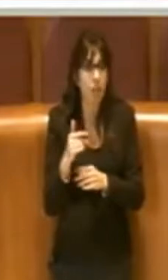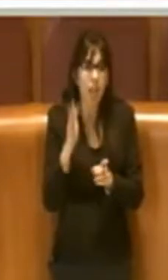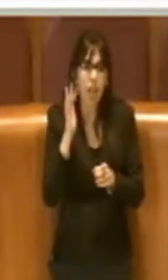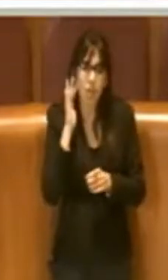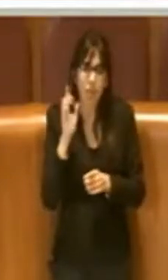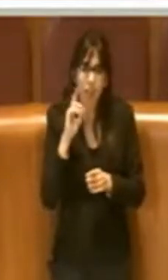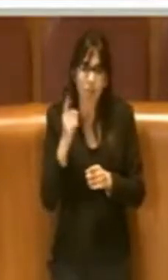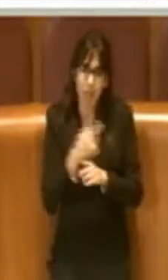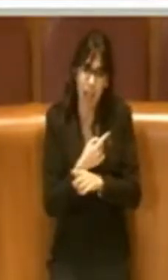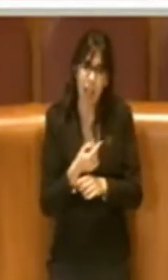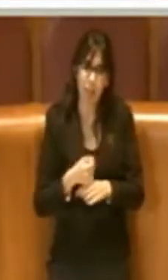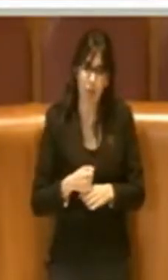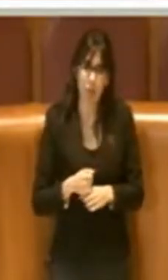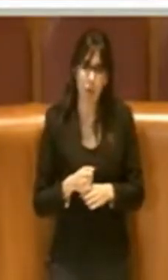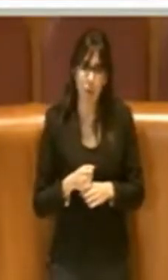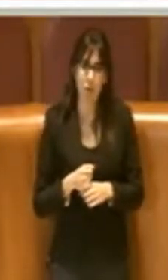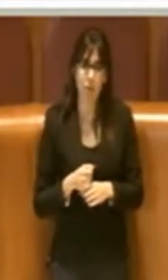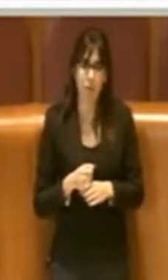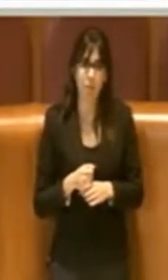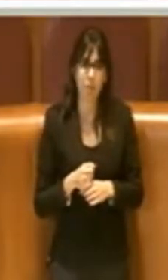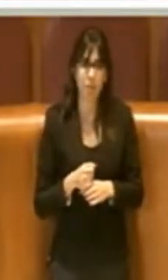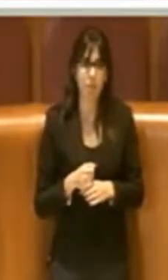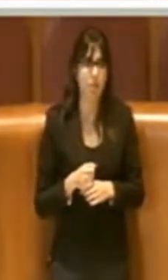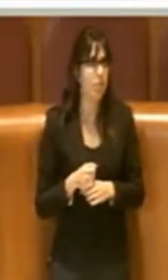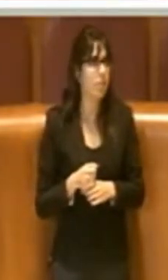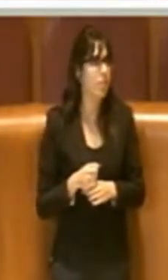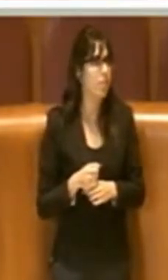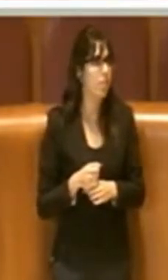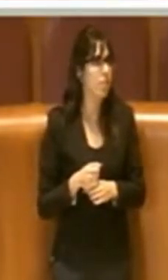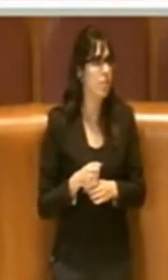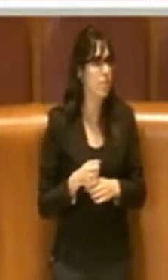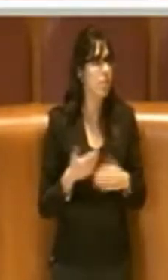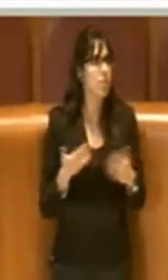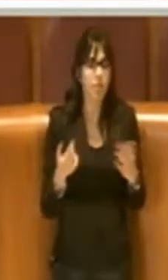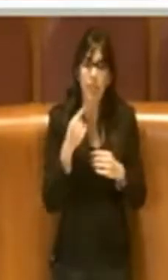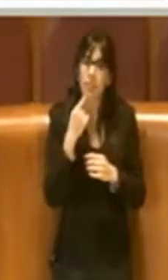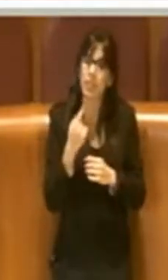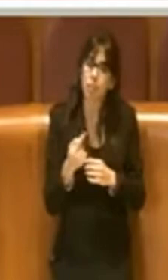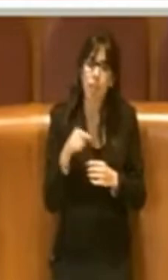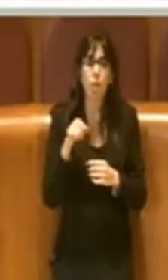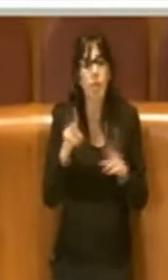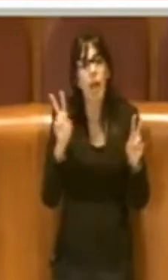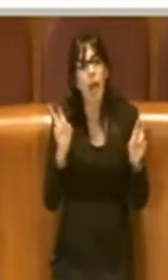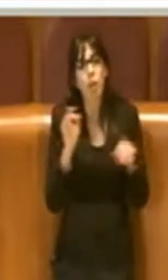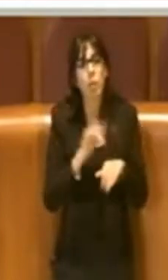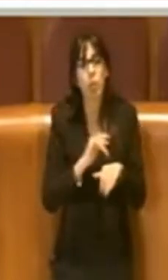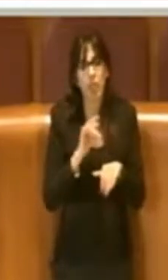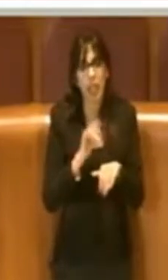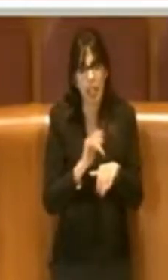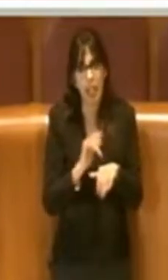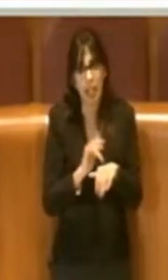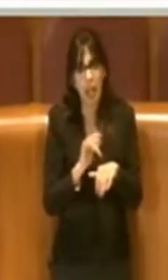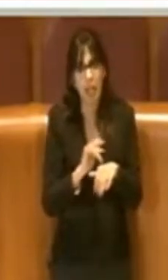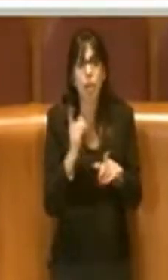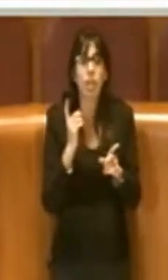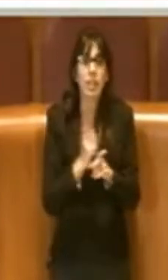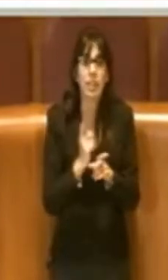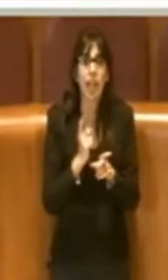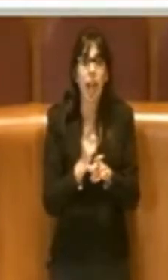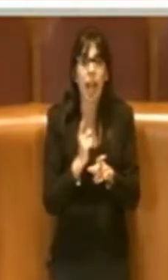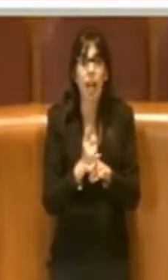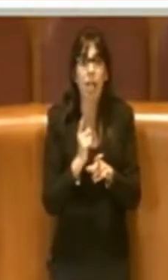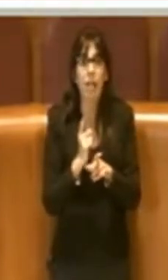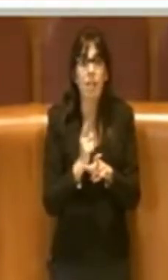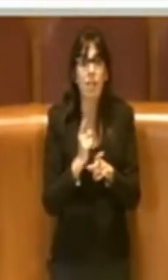male. Quindi so che è una materia delicata, che bisogna essere vigili